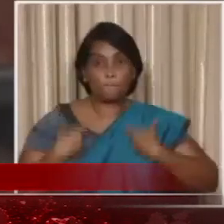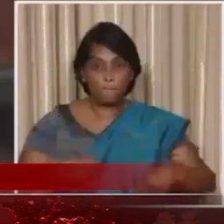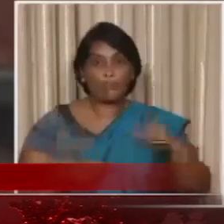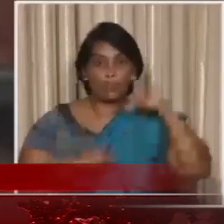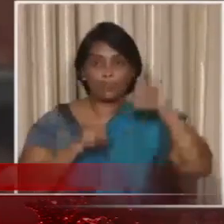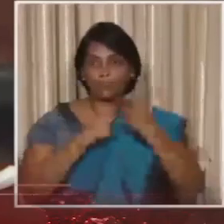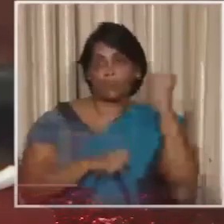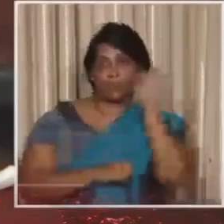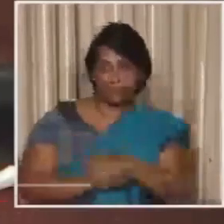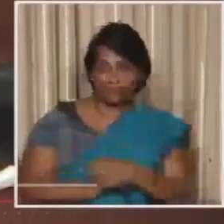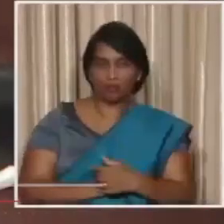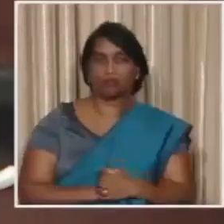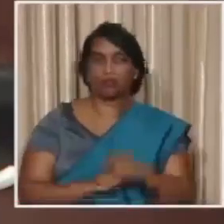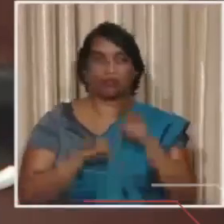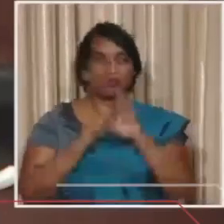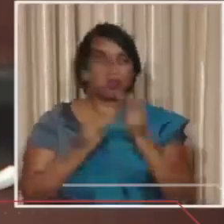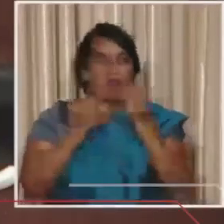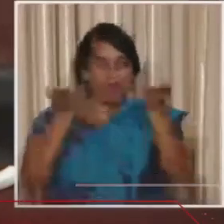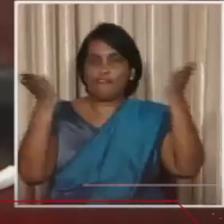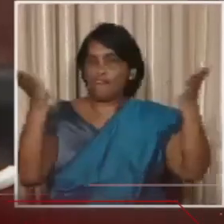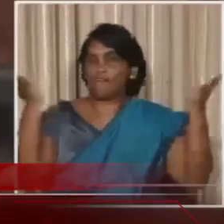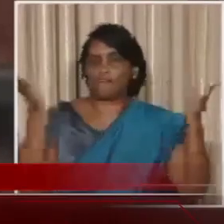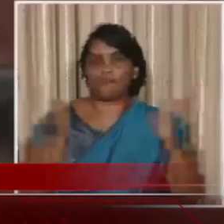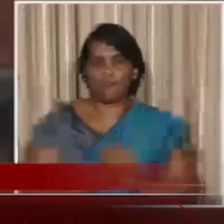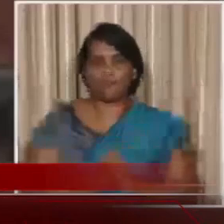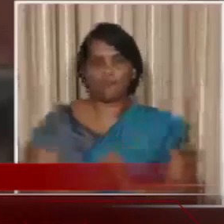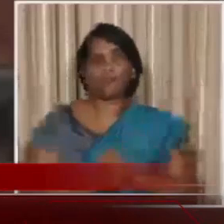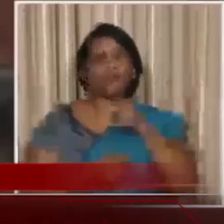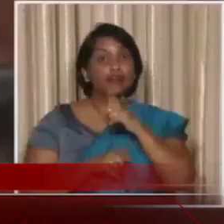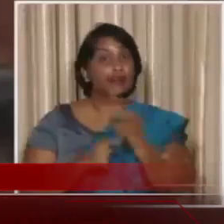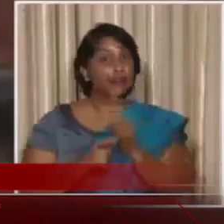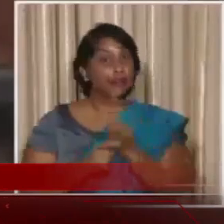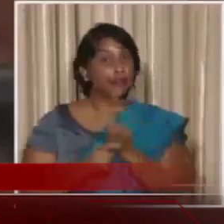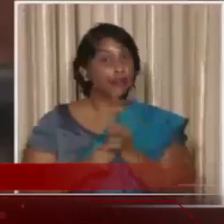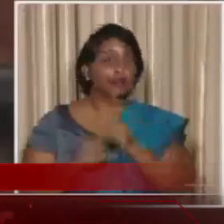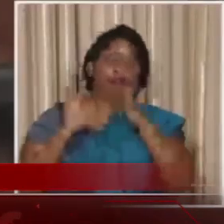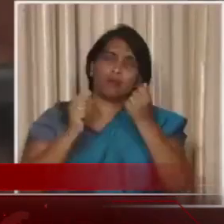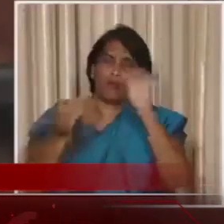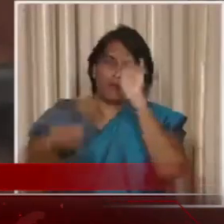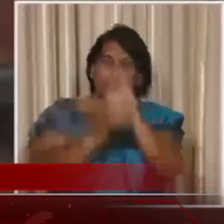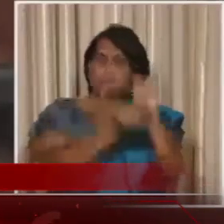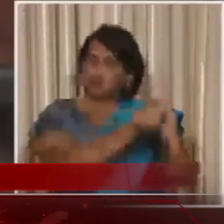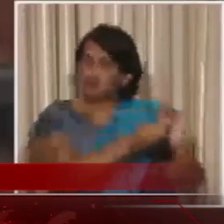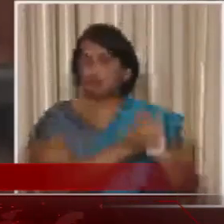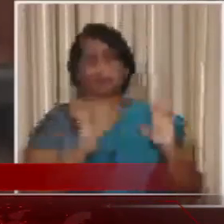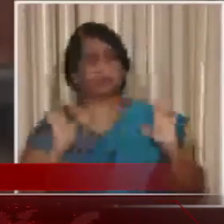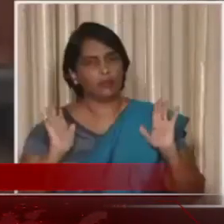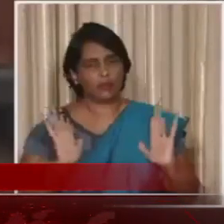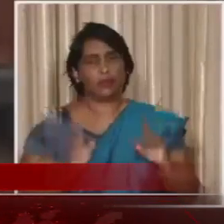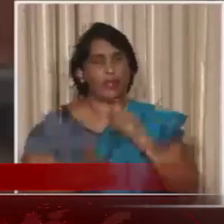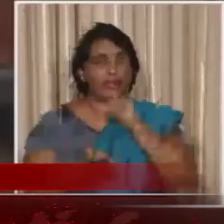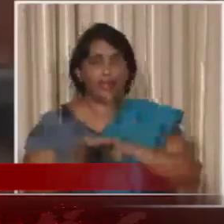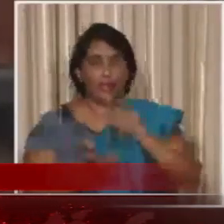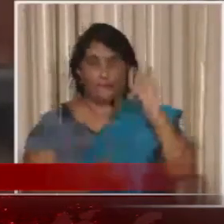චීන සමාගම් මෙහෙමයි ධනය තියෙන්නේ ඒ ධනය ඇතිතරම් ආරක්ෂා කරගන්න අර කිකිලියා